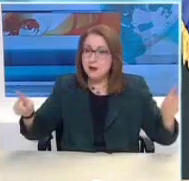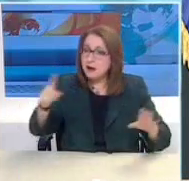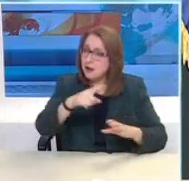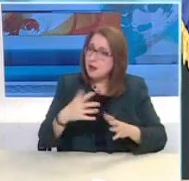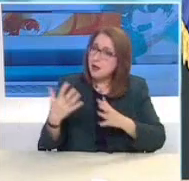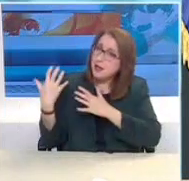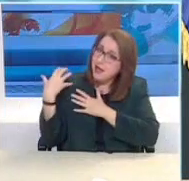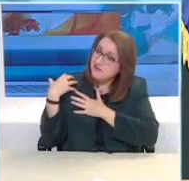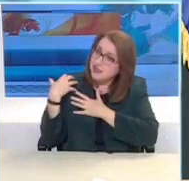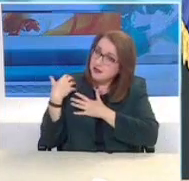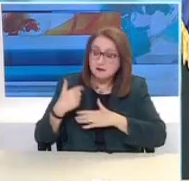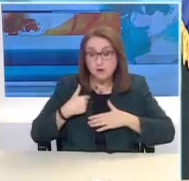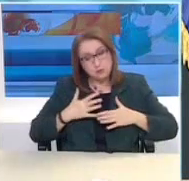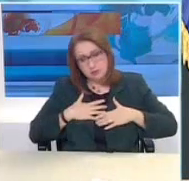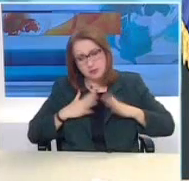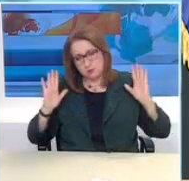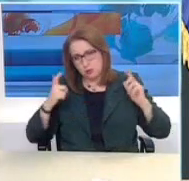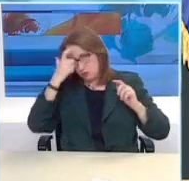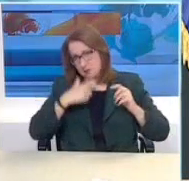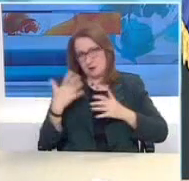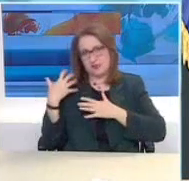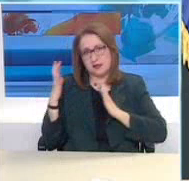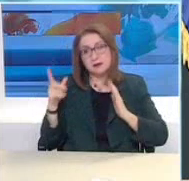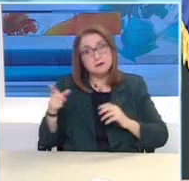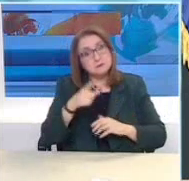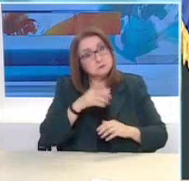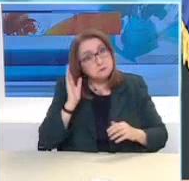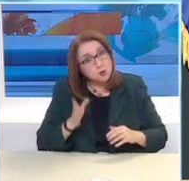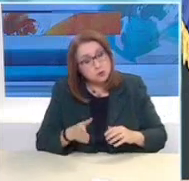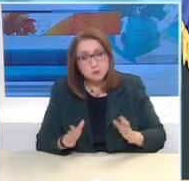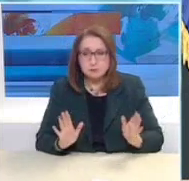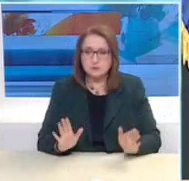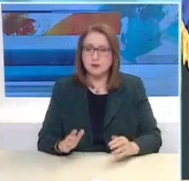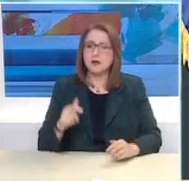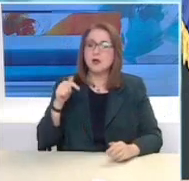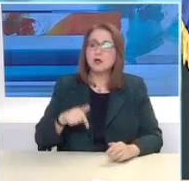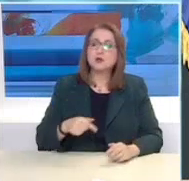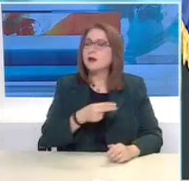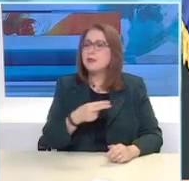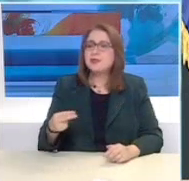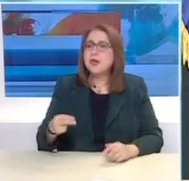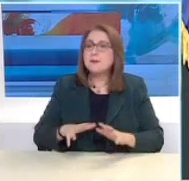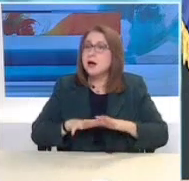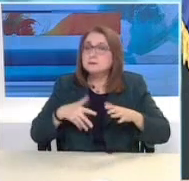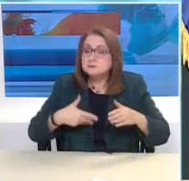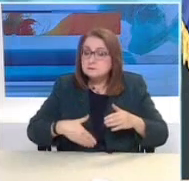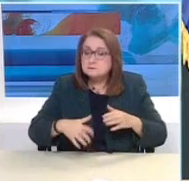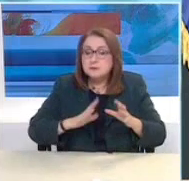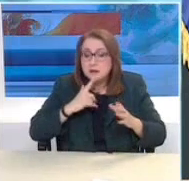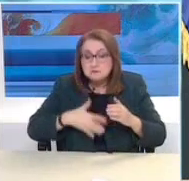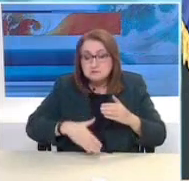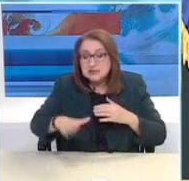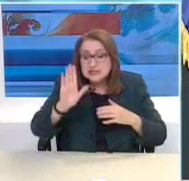ημέρες προβλέπεται η κορύφωση του πρώτου κύματος πανδημίας στη χώρα ή αν αυτό ξεπεράστηκε ή επίκειται μέχρι τέλος του